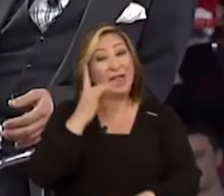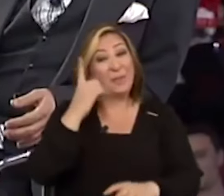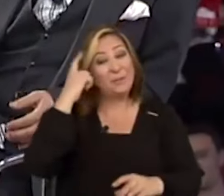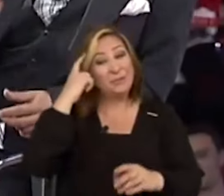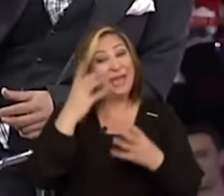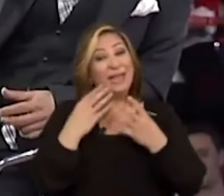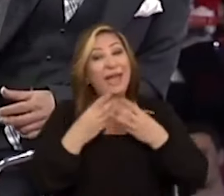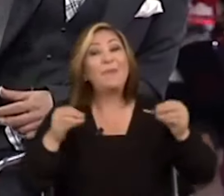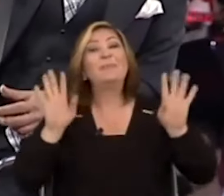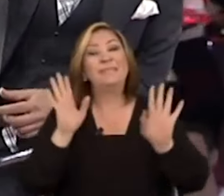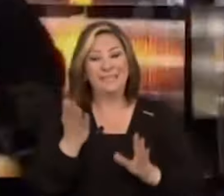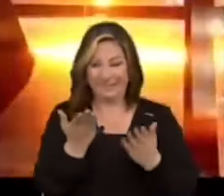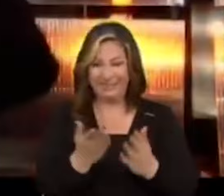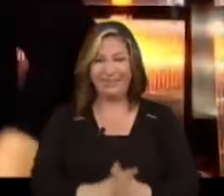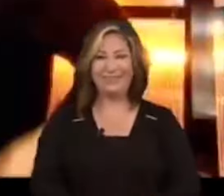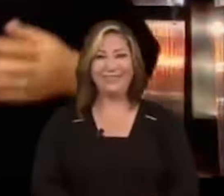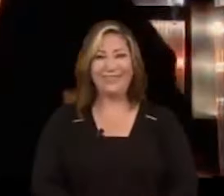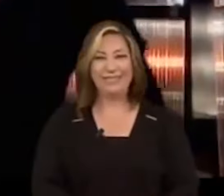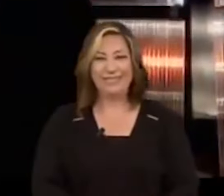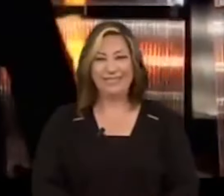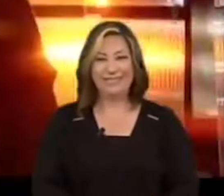Allah başımızdan eksik etmesin. Devam.